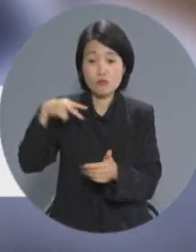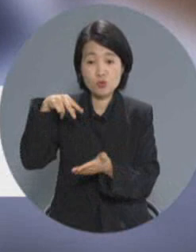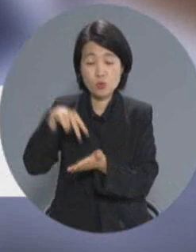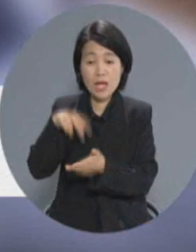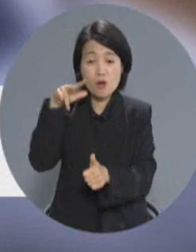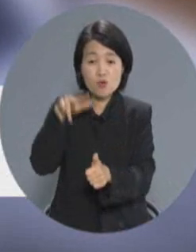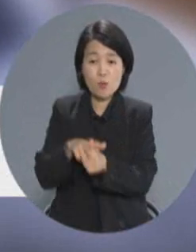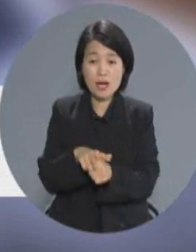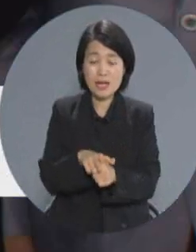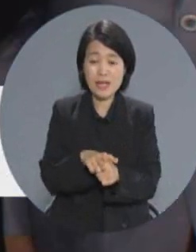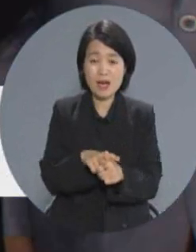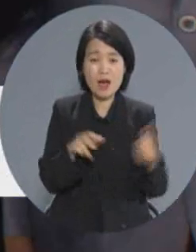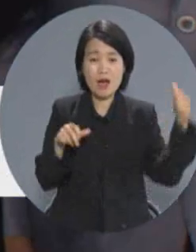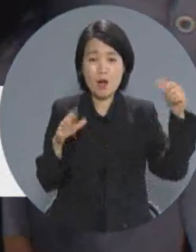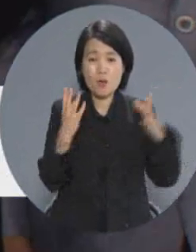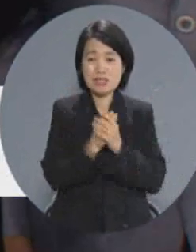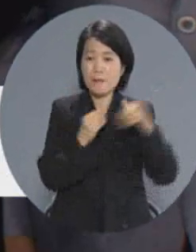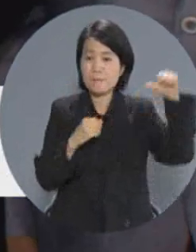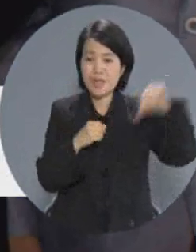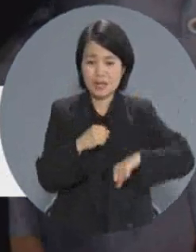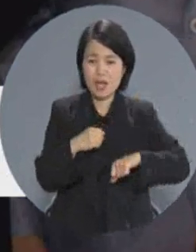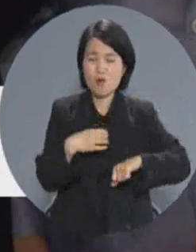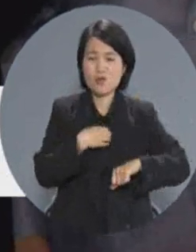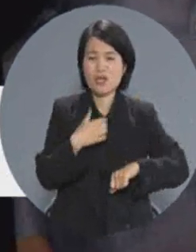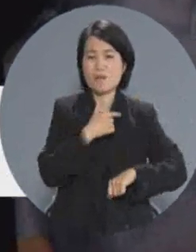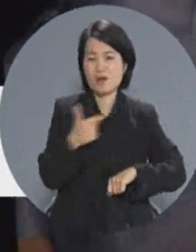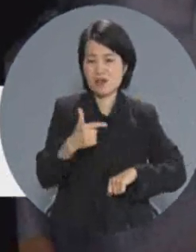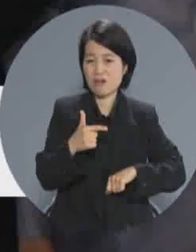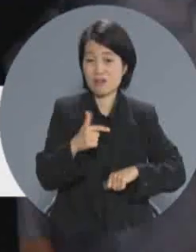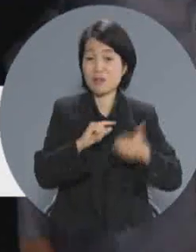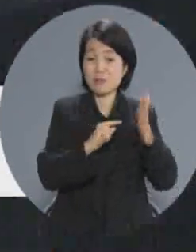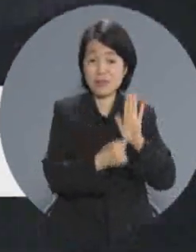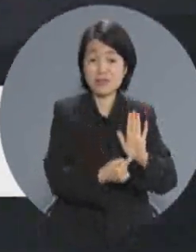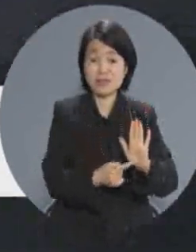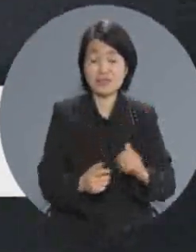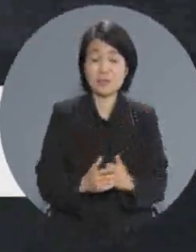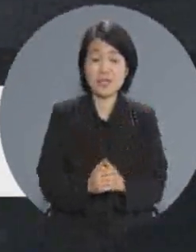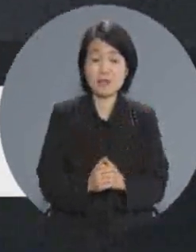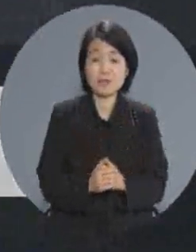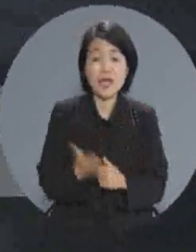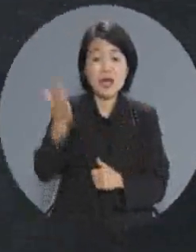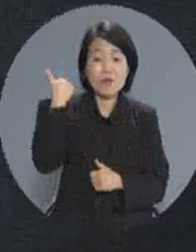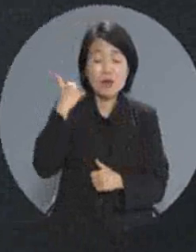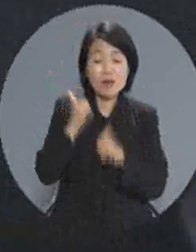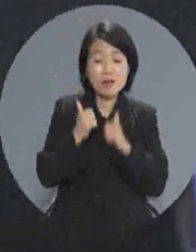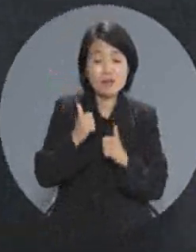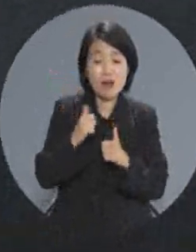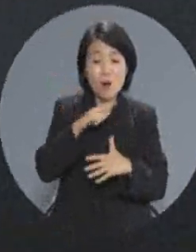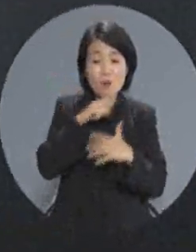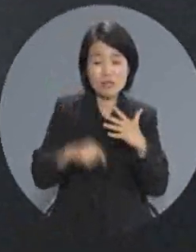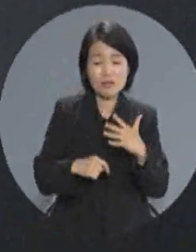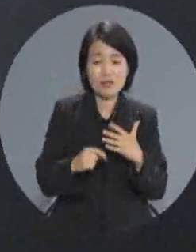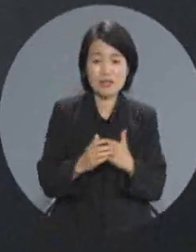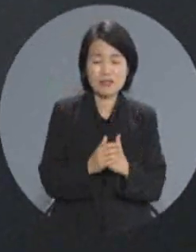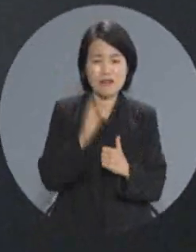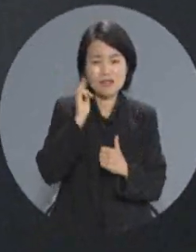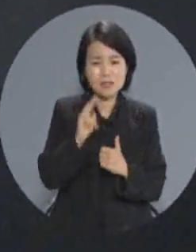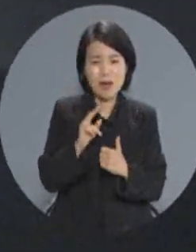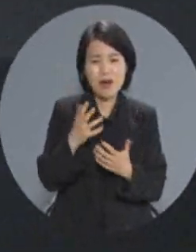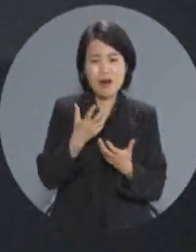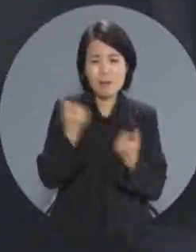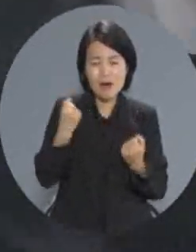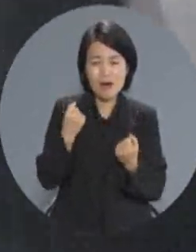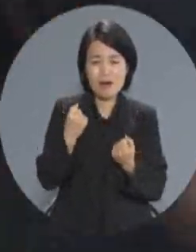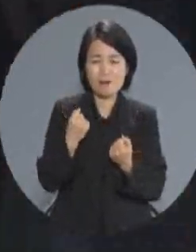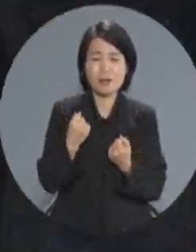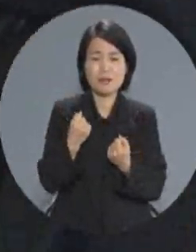후보에게 연패한 데 따른 위기감이 반영된 것이라는 분석입니다. 과거 경선 과정에서 발생한 심각한 파열음이